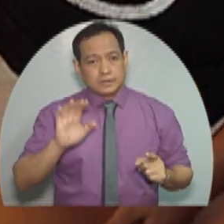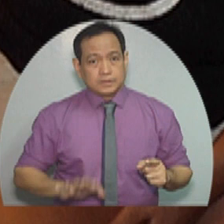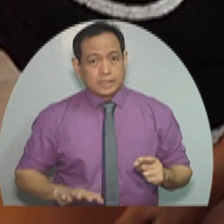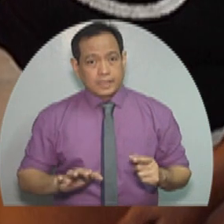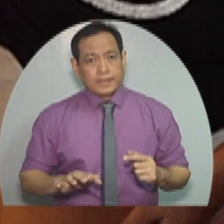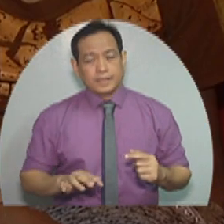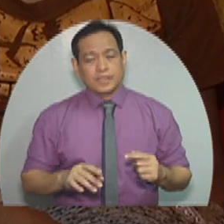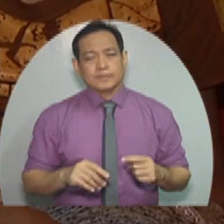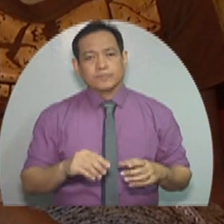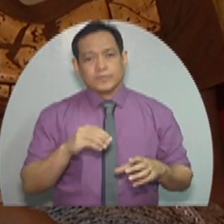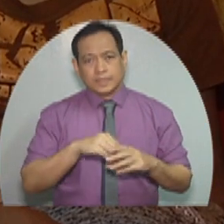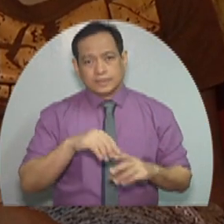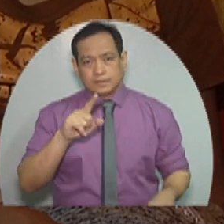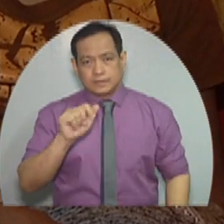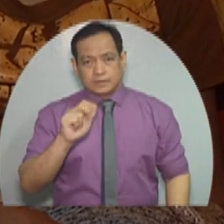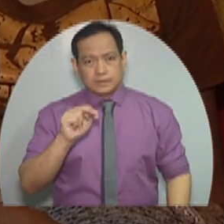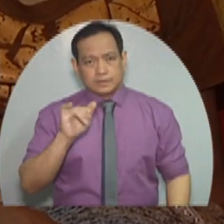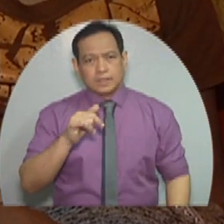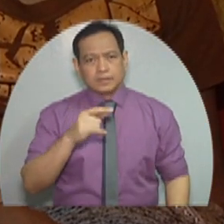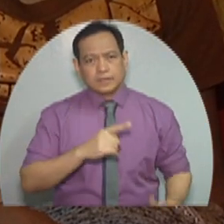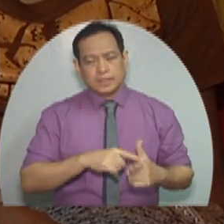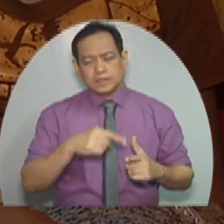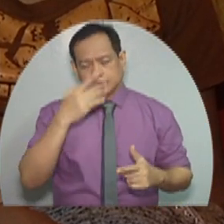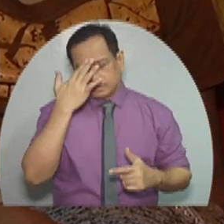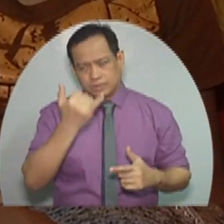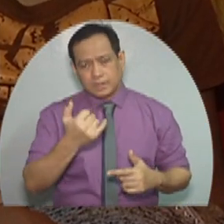po ang palayaw niya. Salubungin mo sa tanay. Sabi ko,